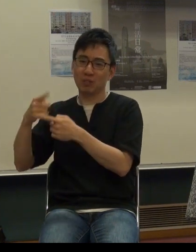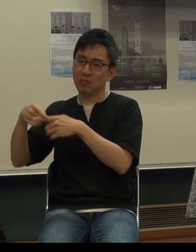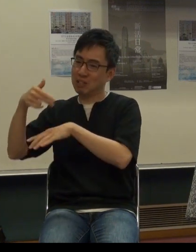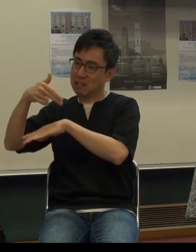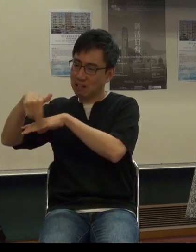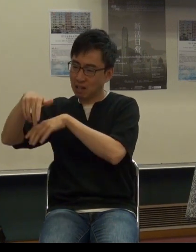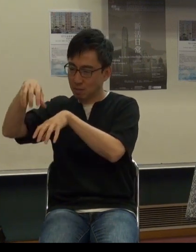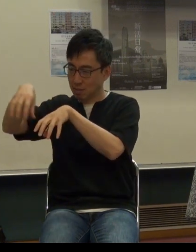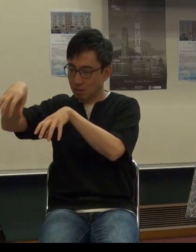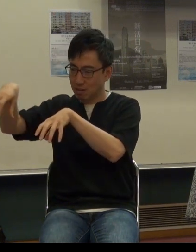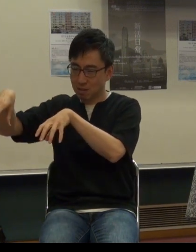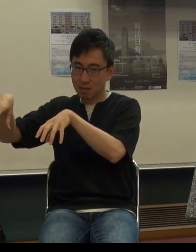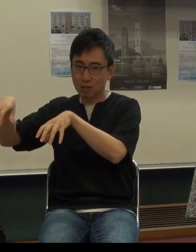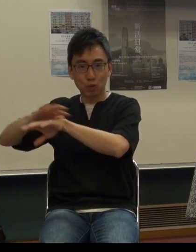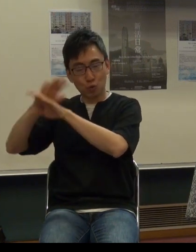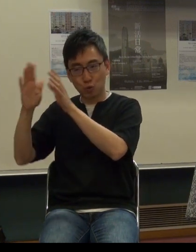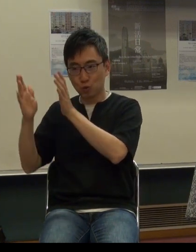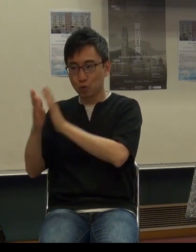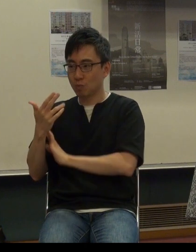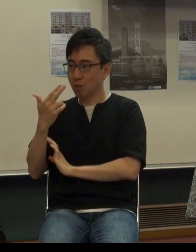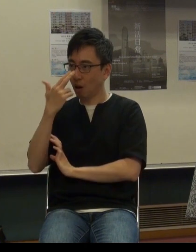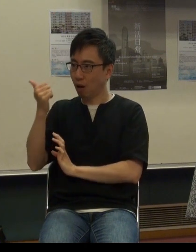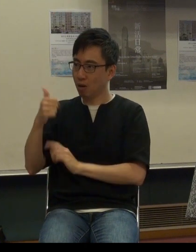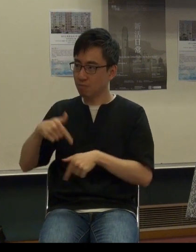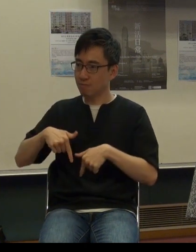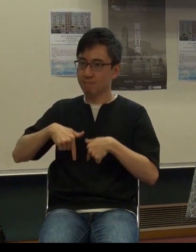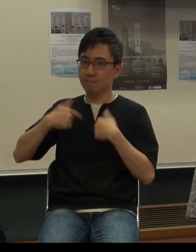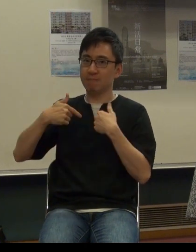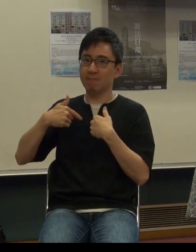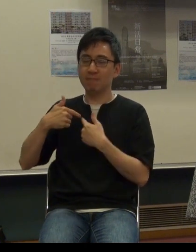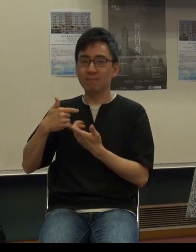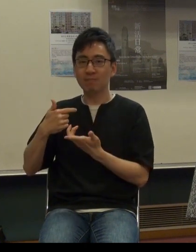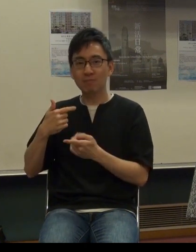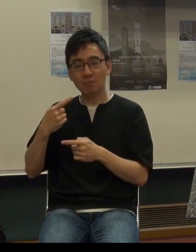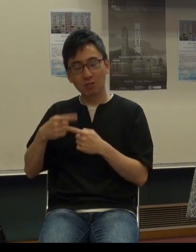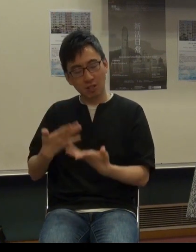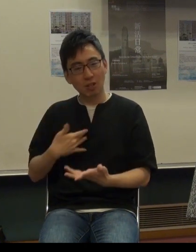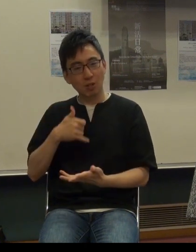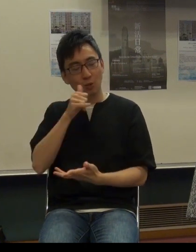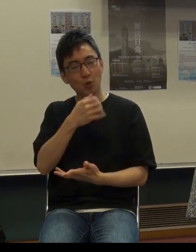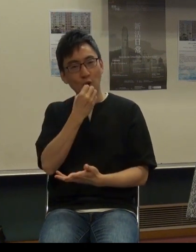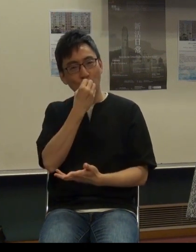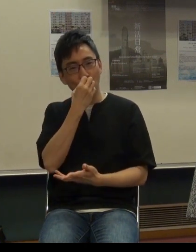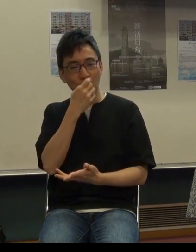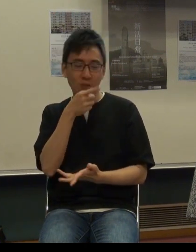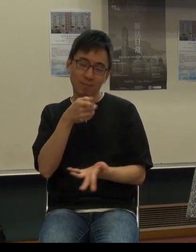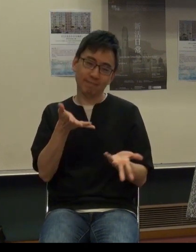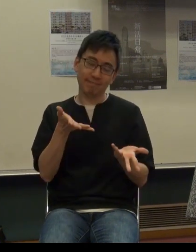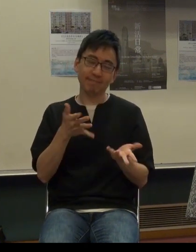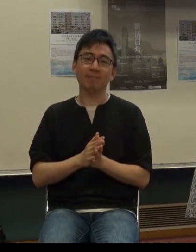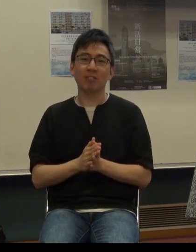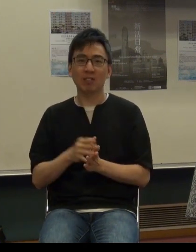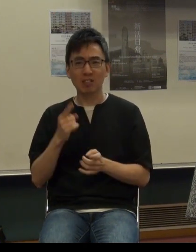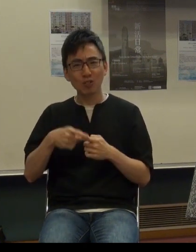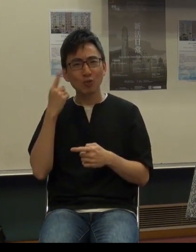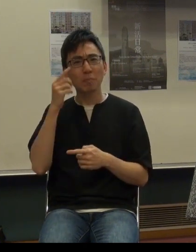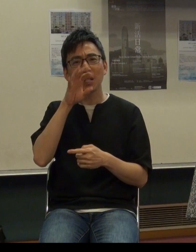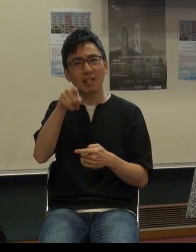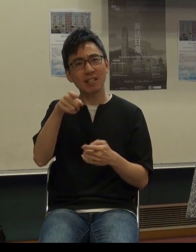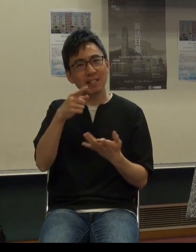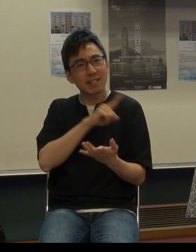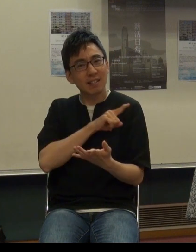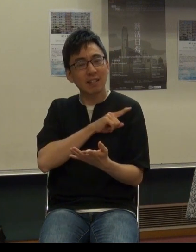咧，佢嗰啲嘢係真係幾靚同埋幾精緻。咁我你用你嘅角度，你點樣去審美或